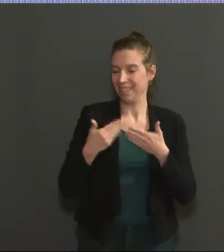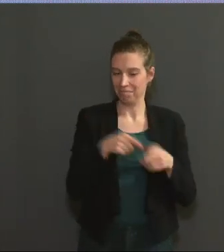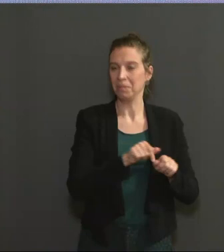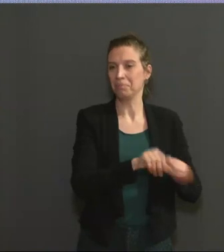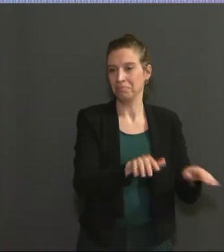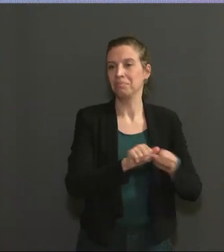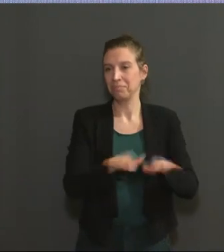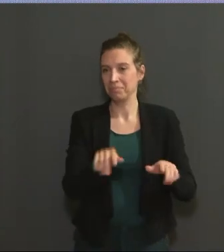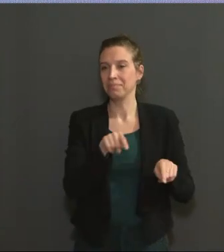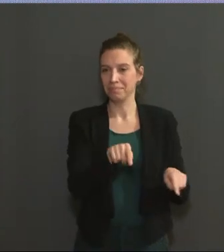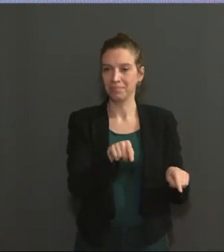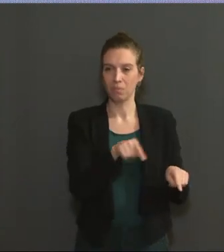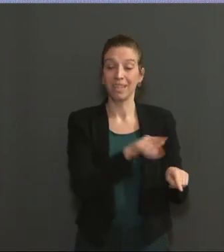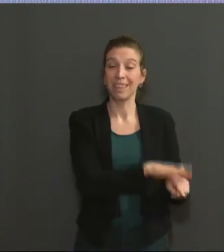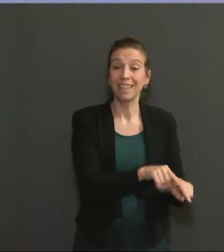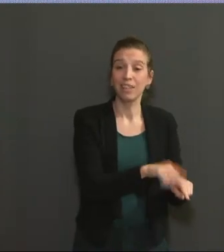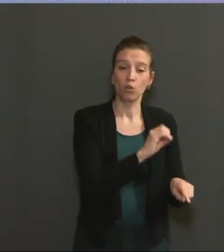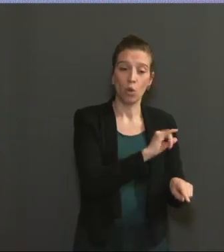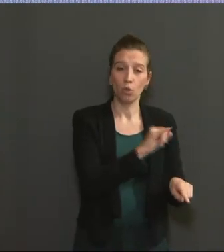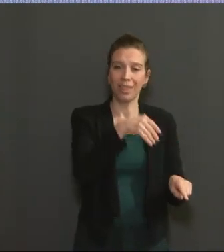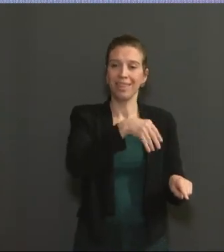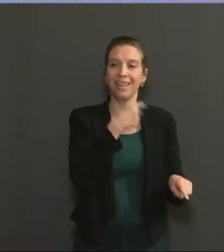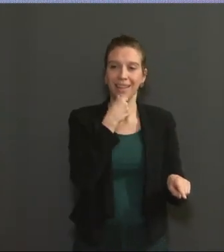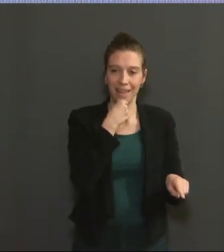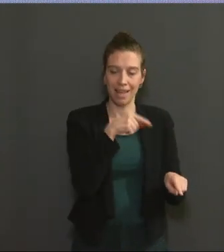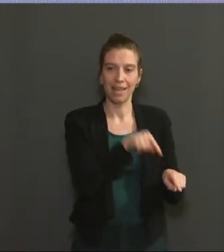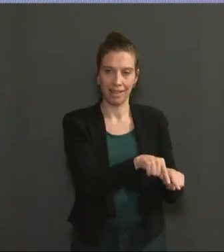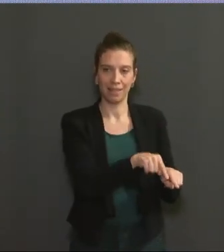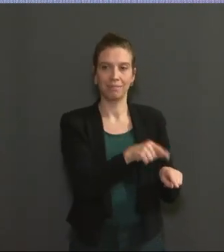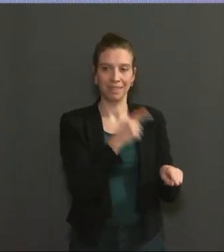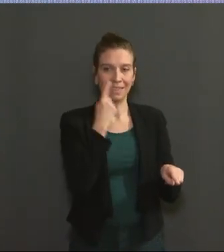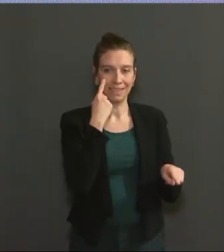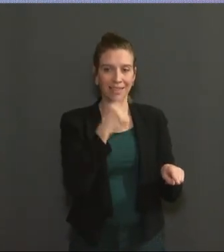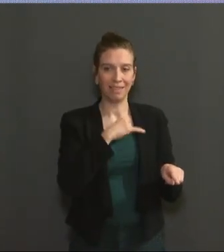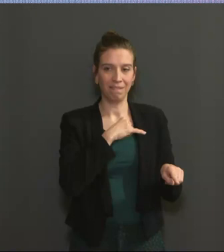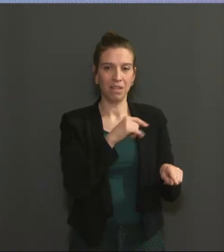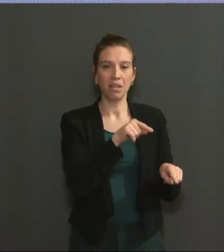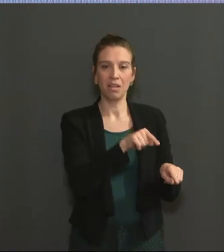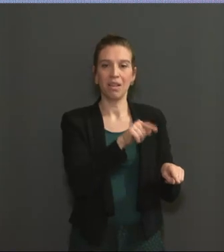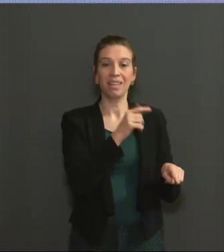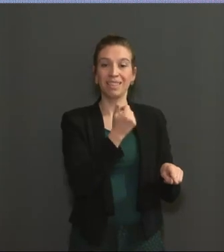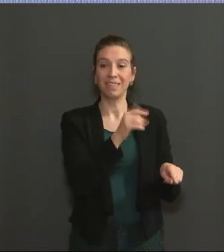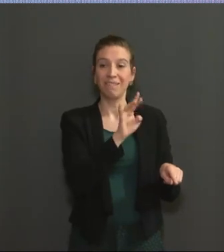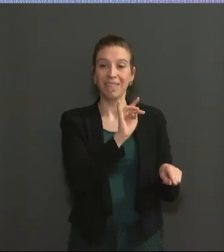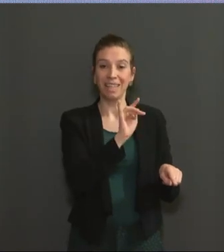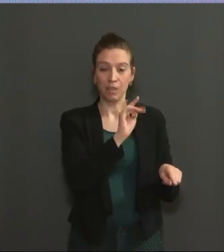tot 9 jaar zen momententeel toenames van 46% op weekbasis en by